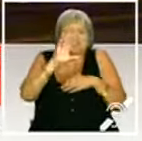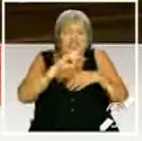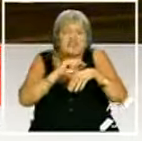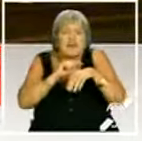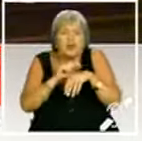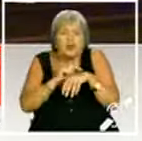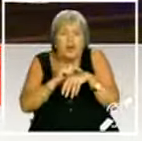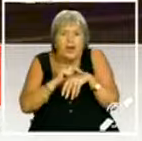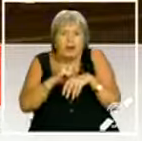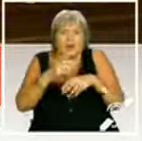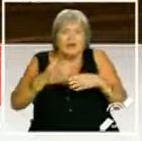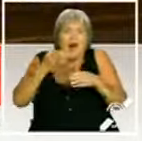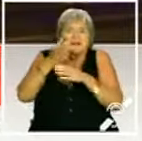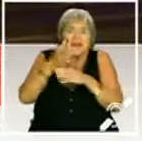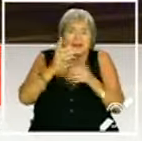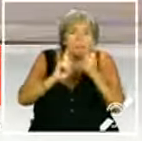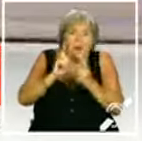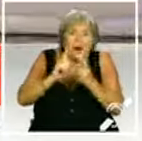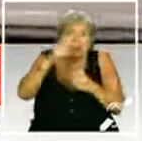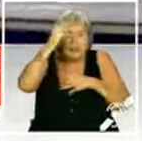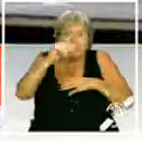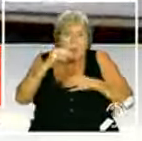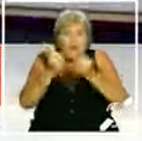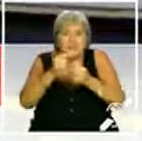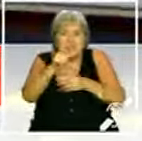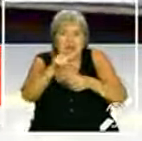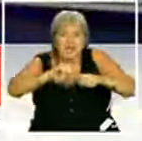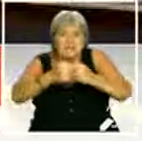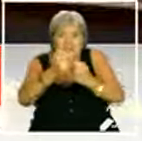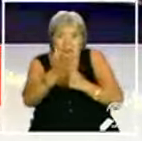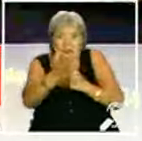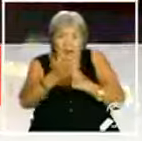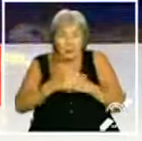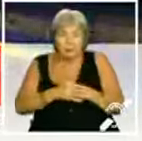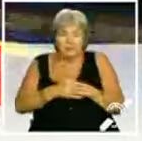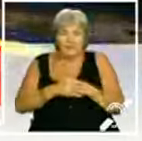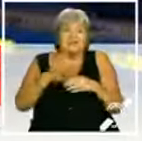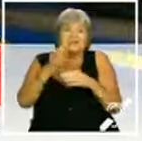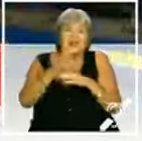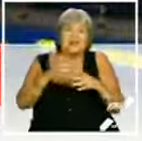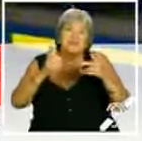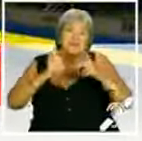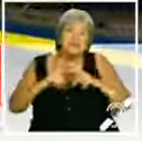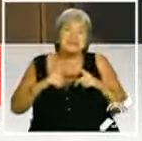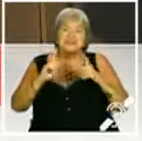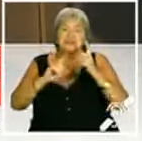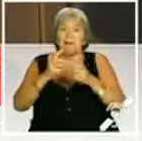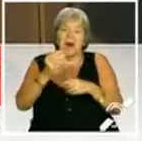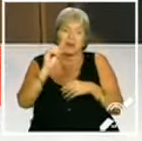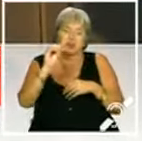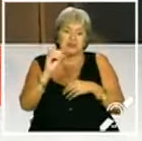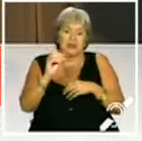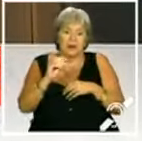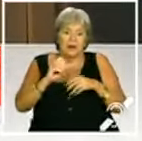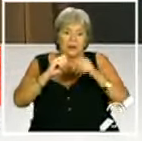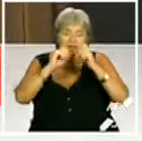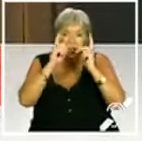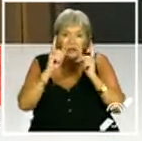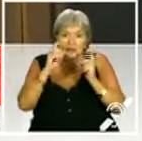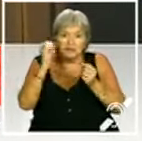în parc și a fost anunțat că vehiculul i-a fost distrus. Venisem în parc seara să mă relaxez și m-am trezit când să plec cu